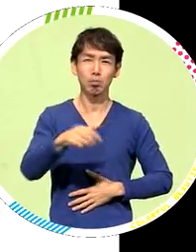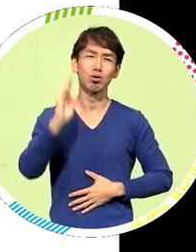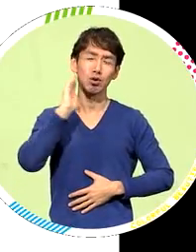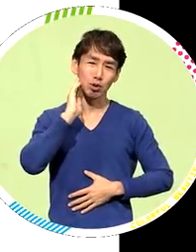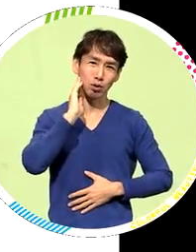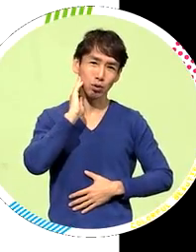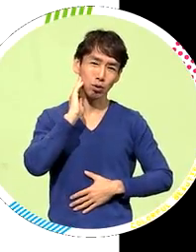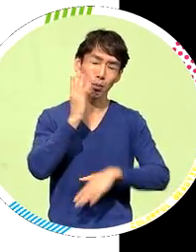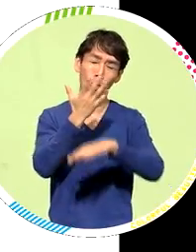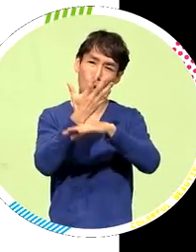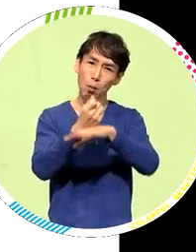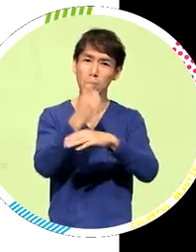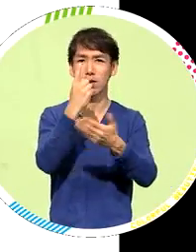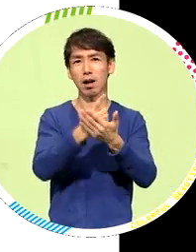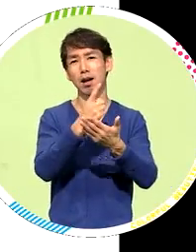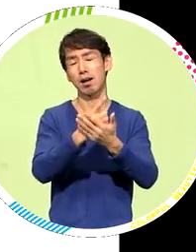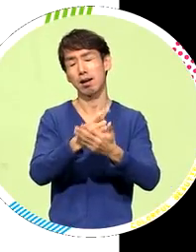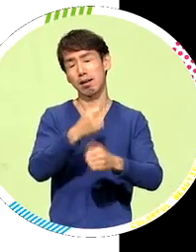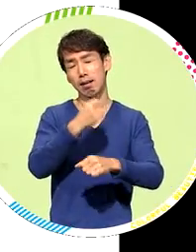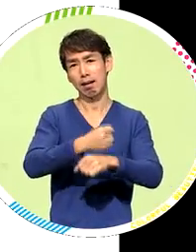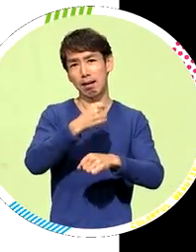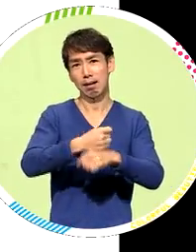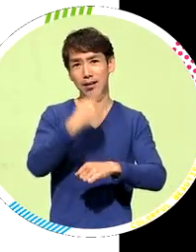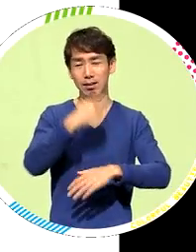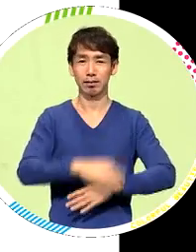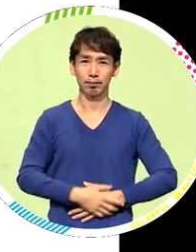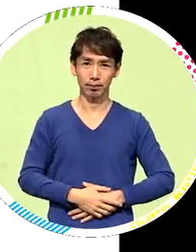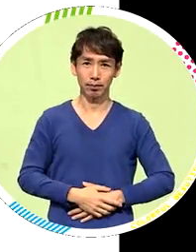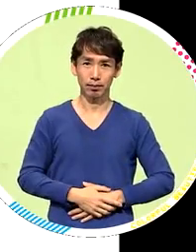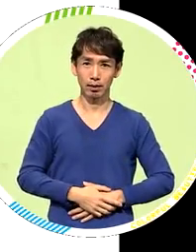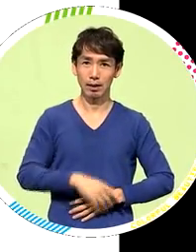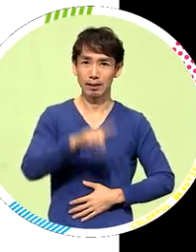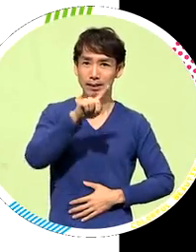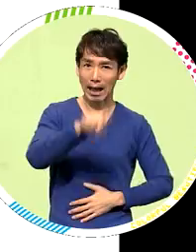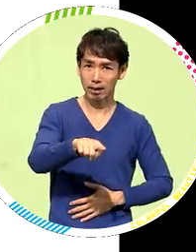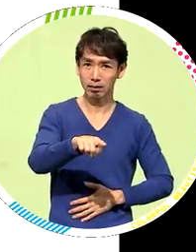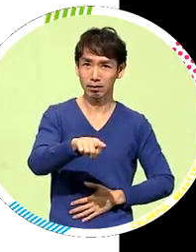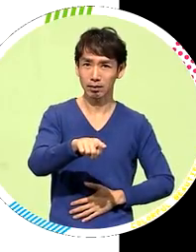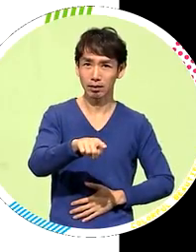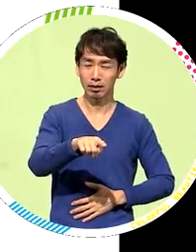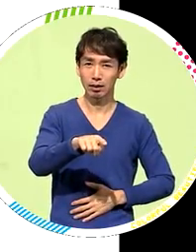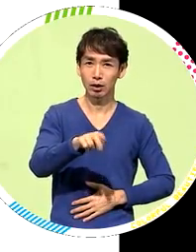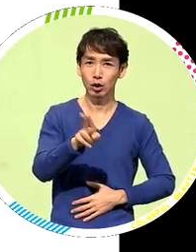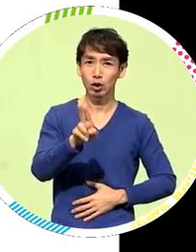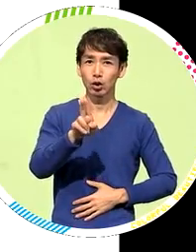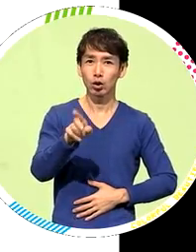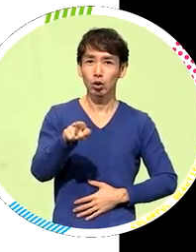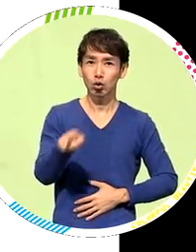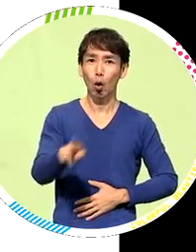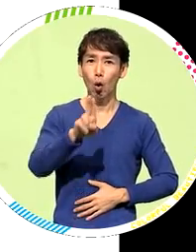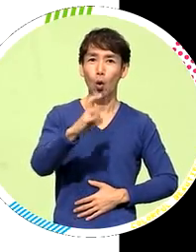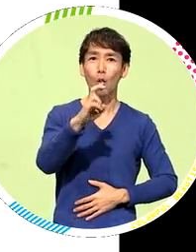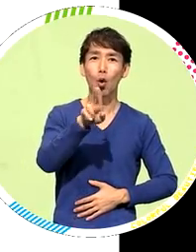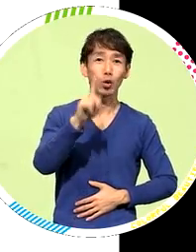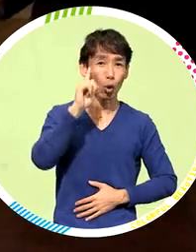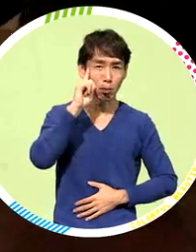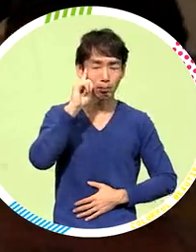なんですよねだよおっっだと思うんですけどこれは違う